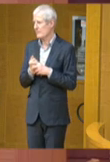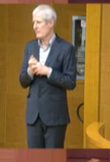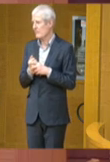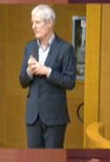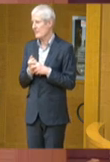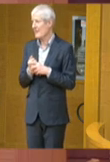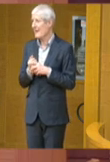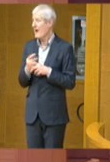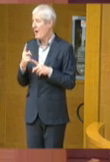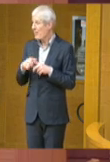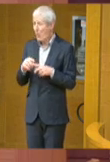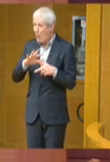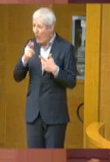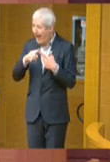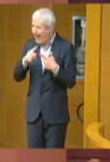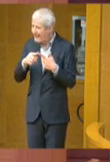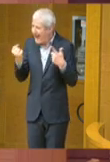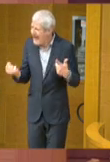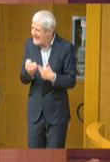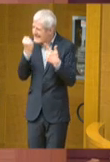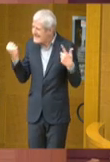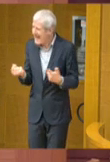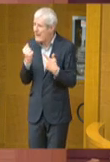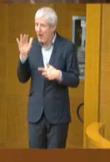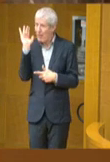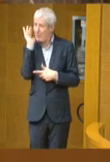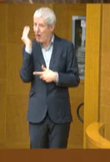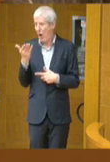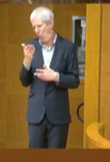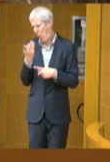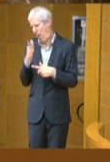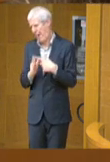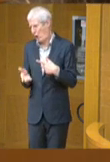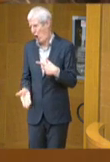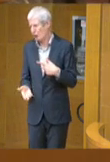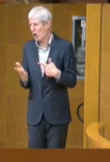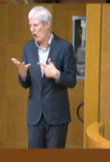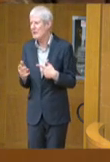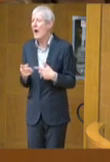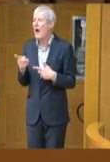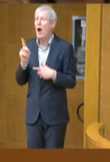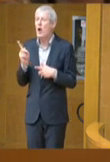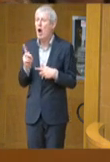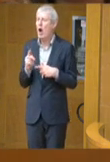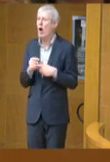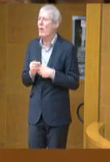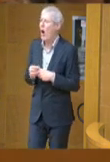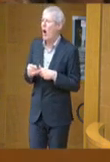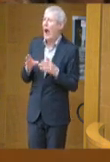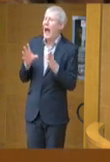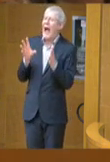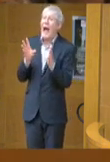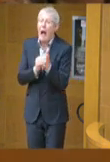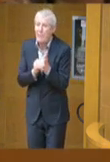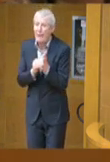E l'altra straordinaria iniziativa che abbiamo ascoltato parte oggi è quello non di applicare o conoscere